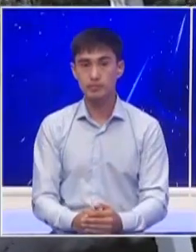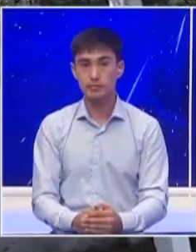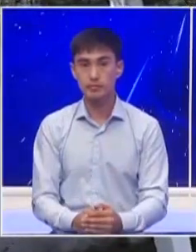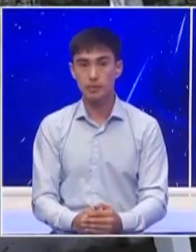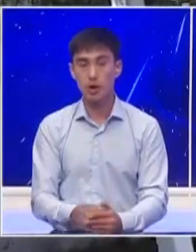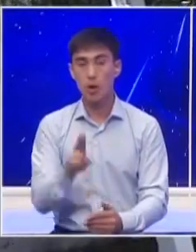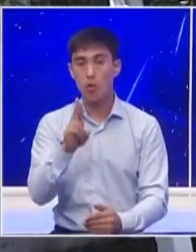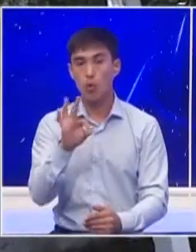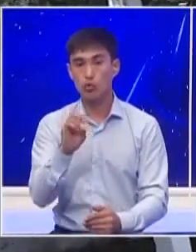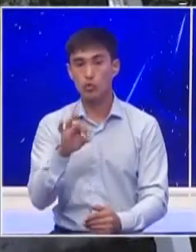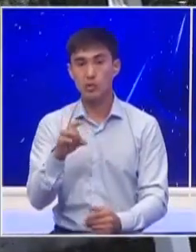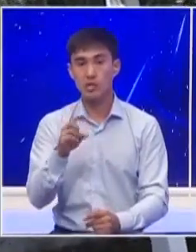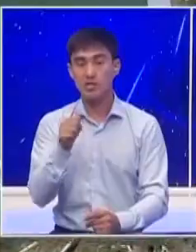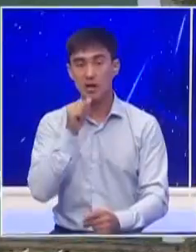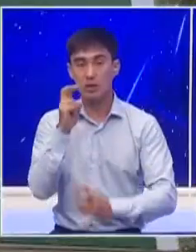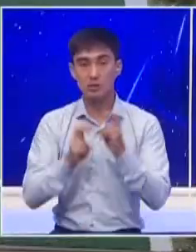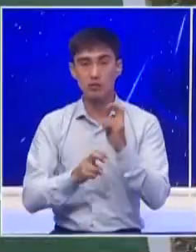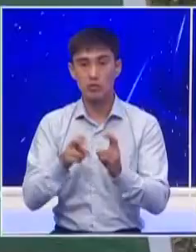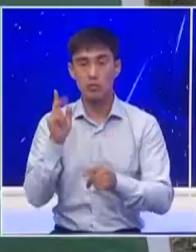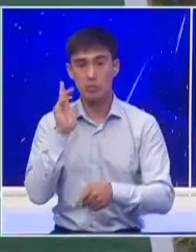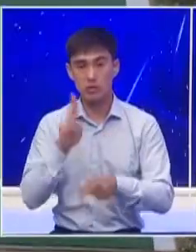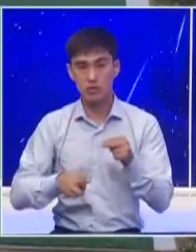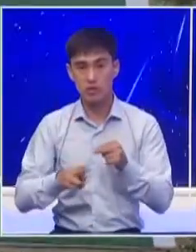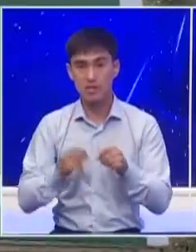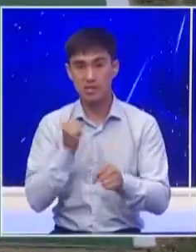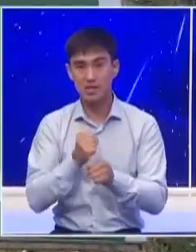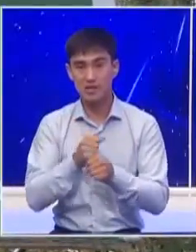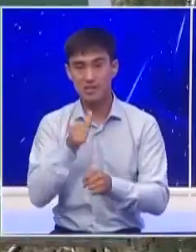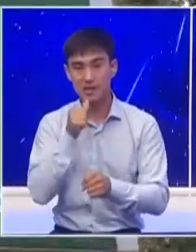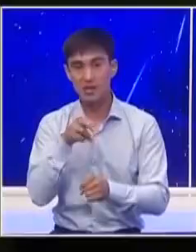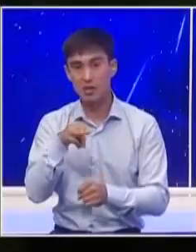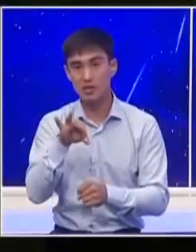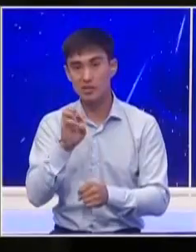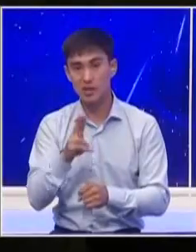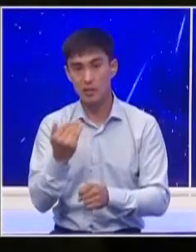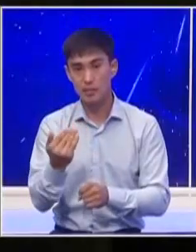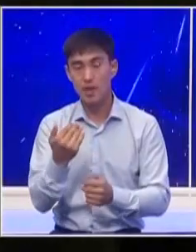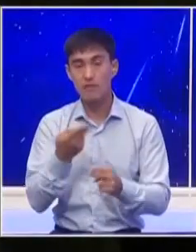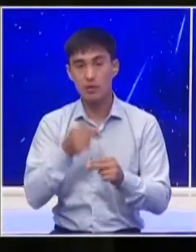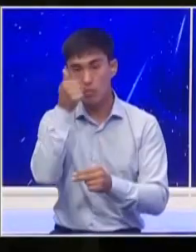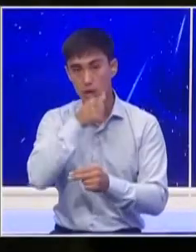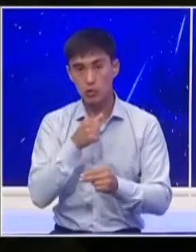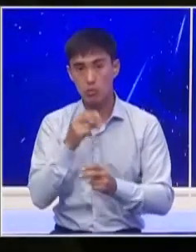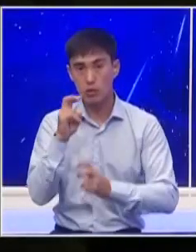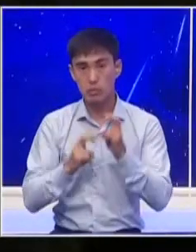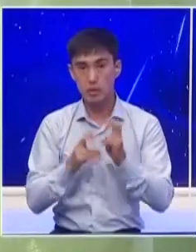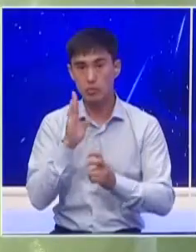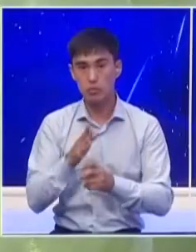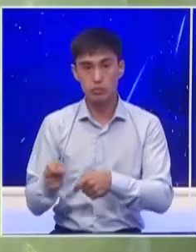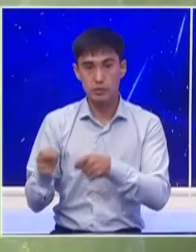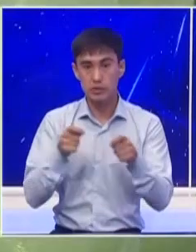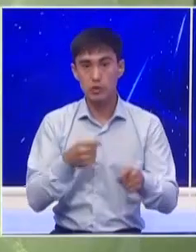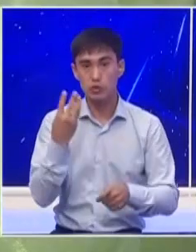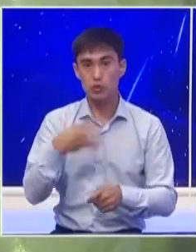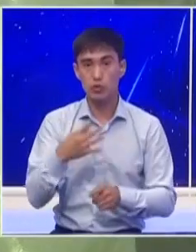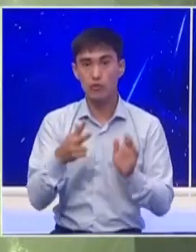На Аксусском сахарном заводе подходит к завершению процесс изготовления сахара из тростникового сырца. В этом году предприятие поставит на рынке